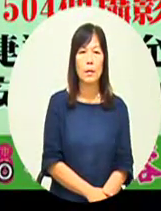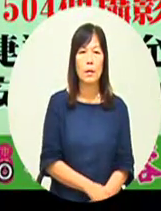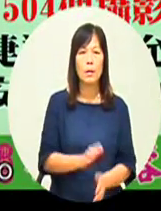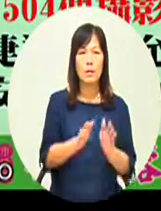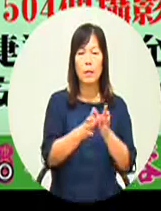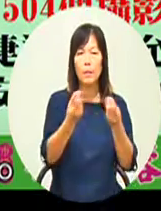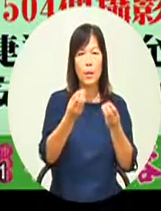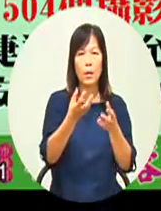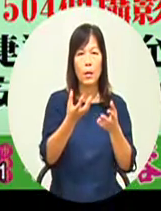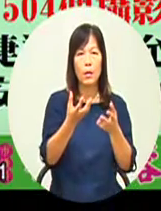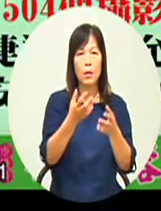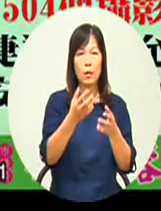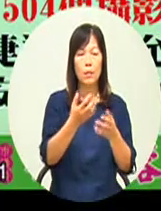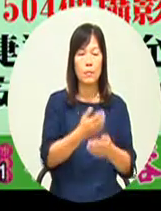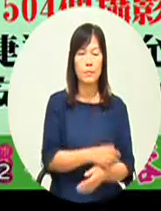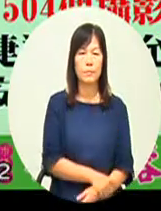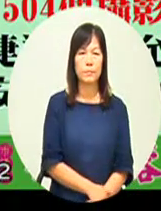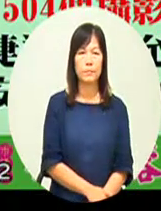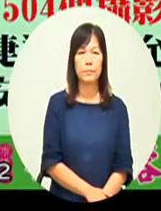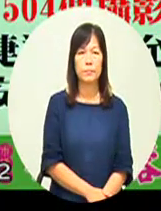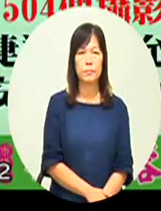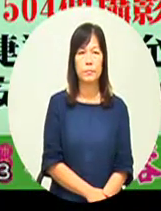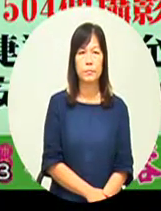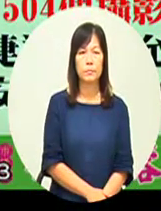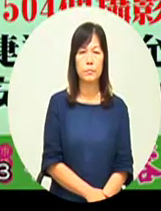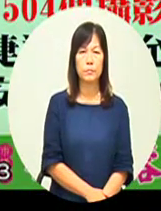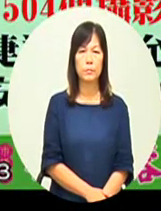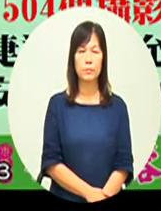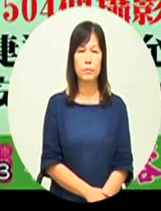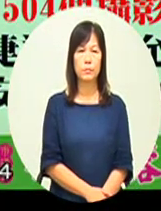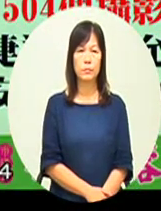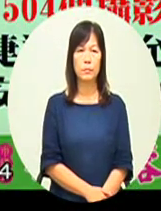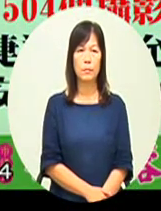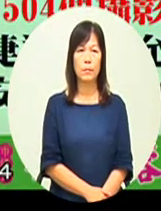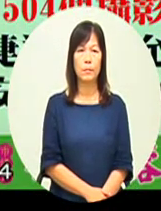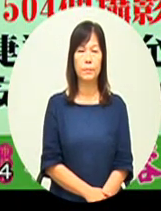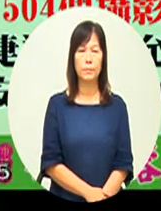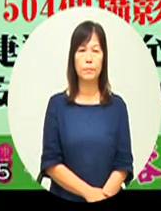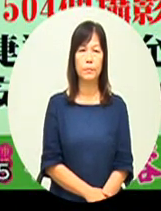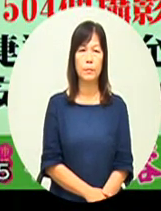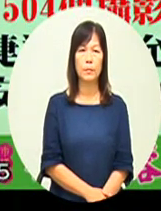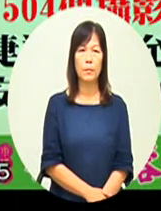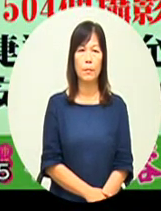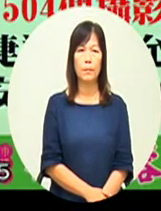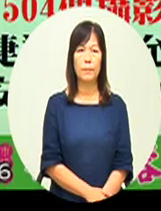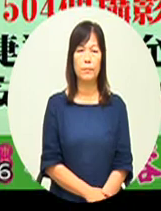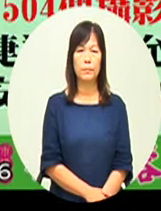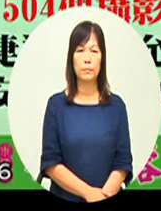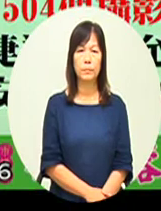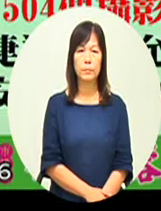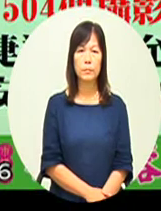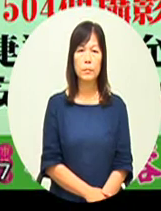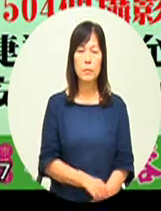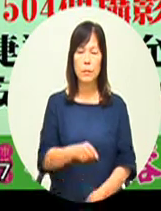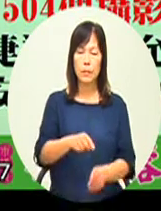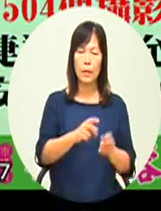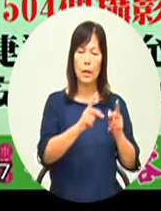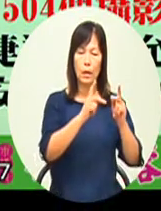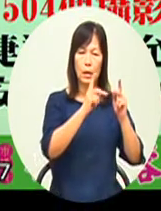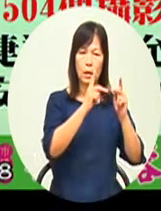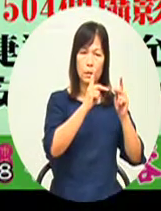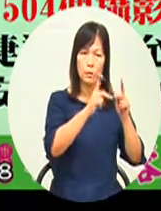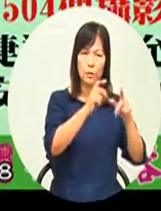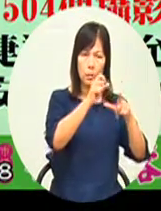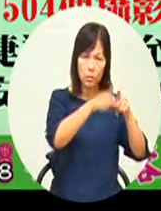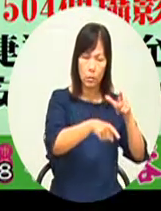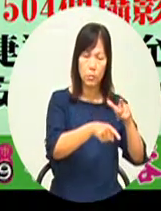秘，哦，好，那当时捷运公司